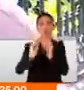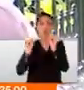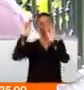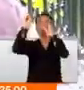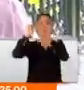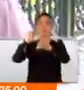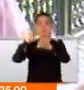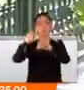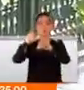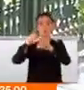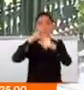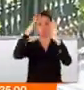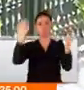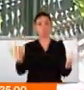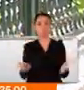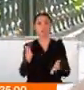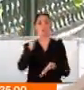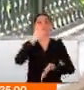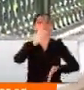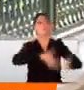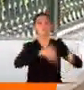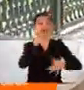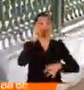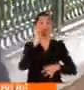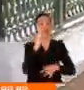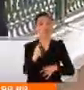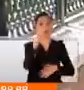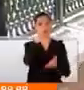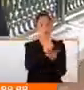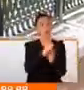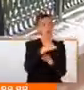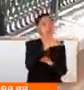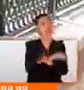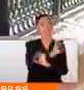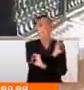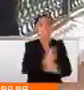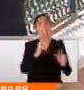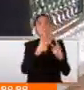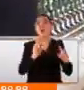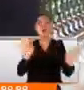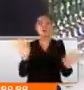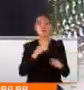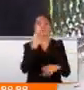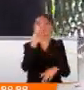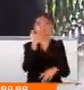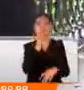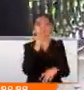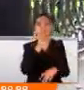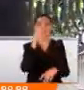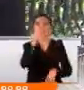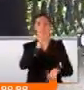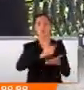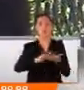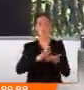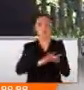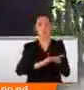koyup kurşunlarlar. Mahallelinin iddiasına göre bu tabut daha önce hiç açılmadı ve en son 2000 yılında da restore